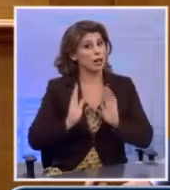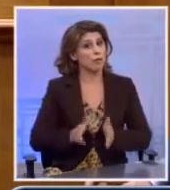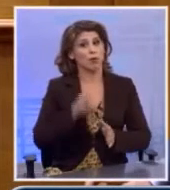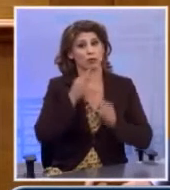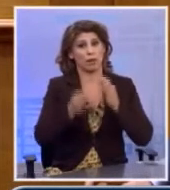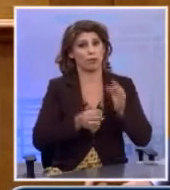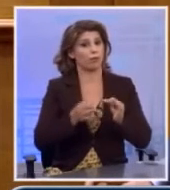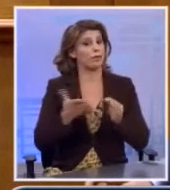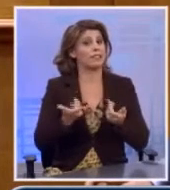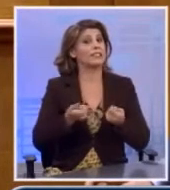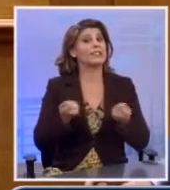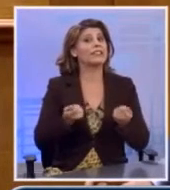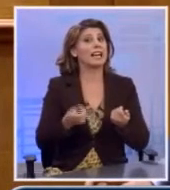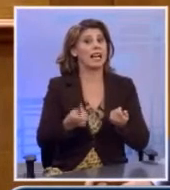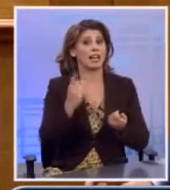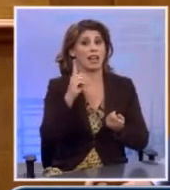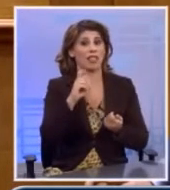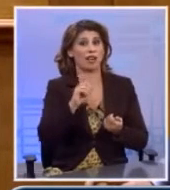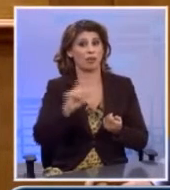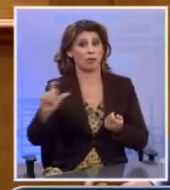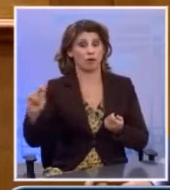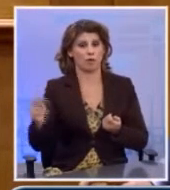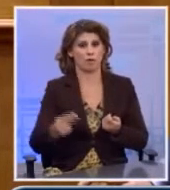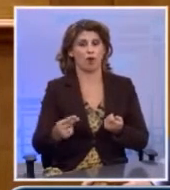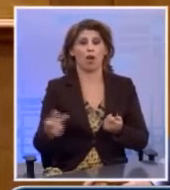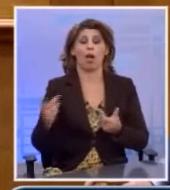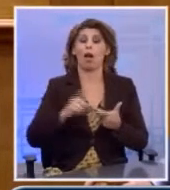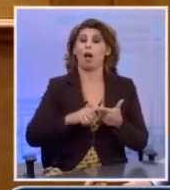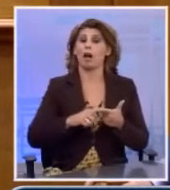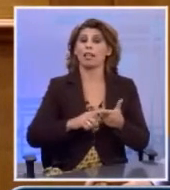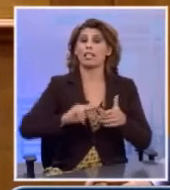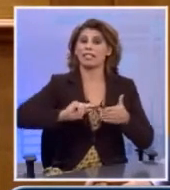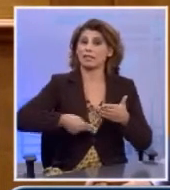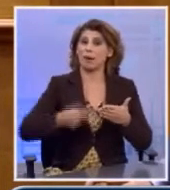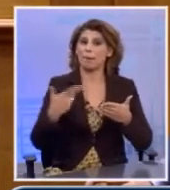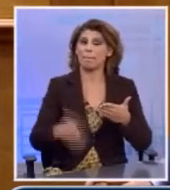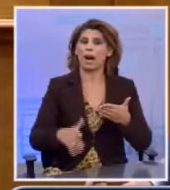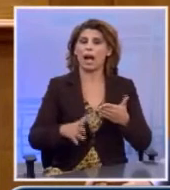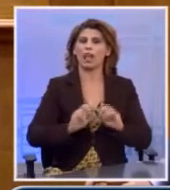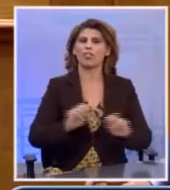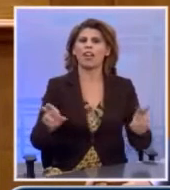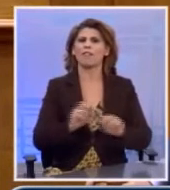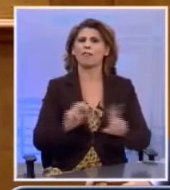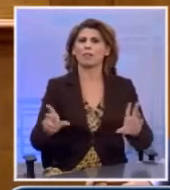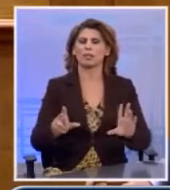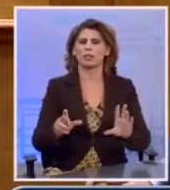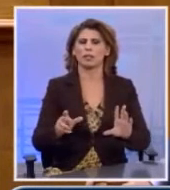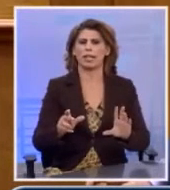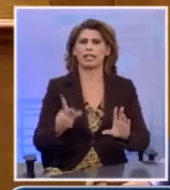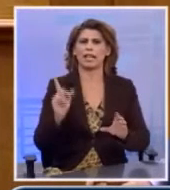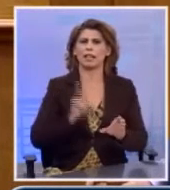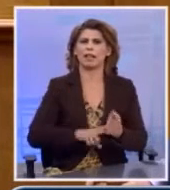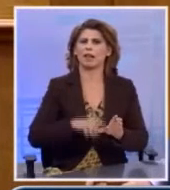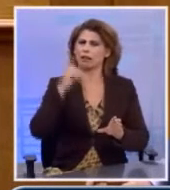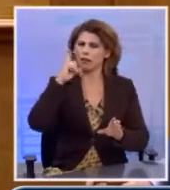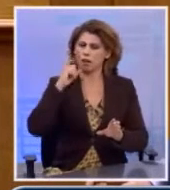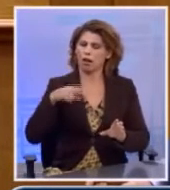προσδιοριστεί. Όσο και των συμβάσεων που έχουν συναυθεί με διαφημιστικές εταιρείες γνωστών επιχειρηματιών.